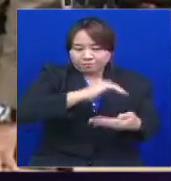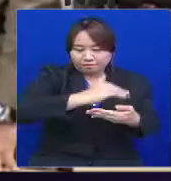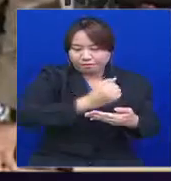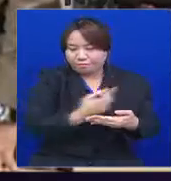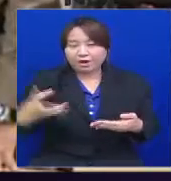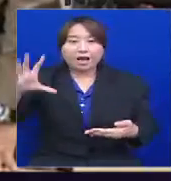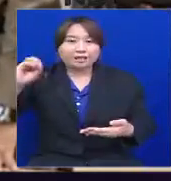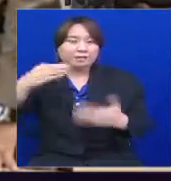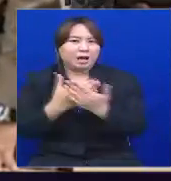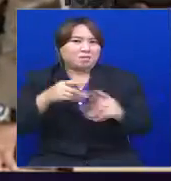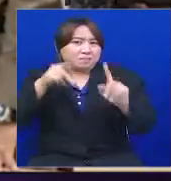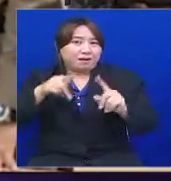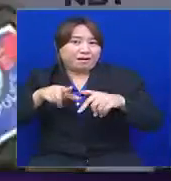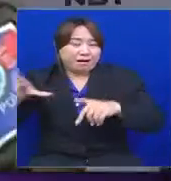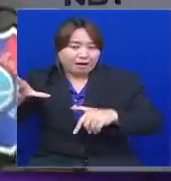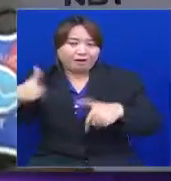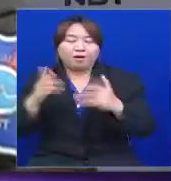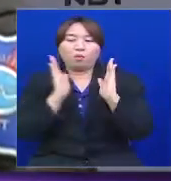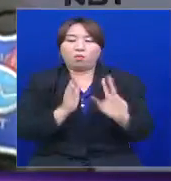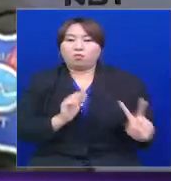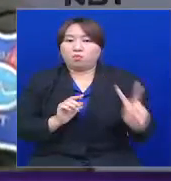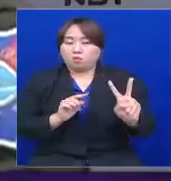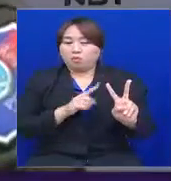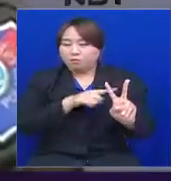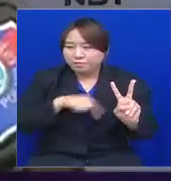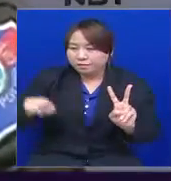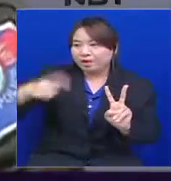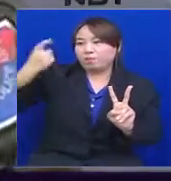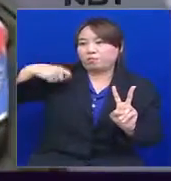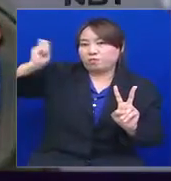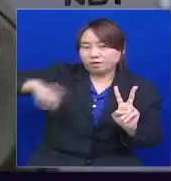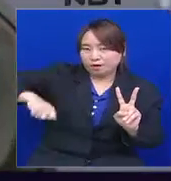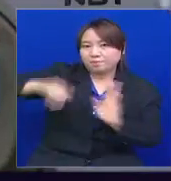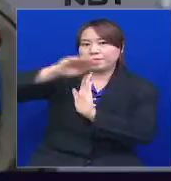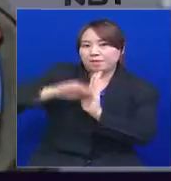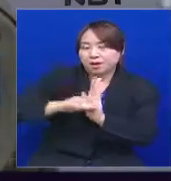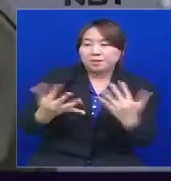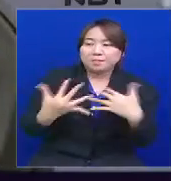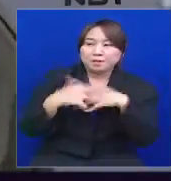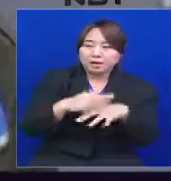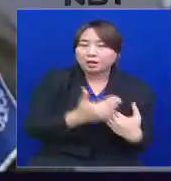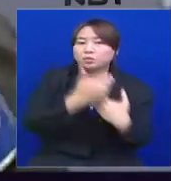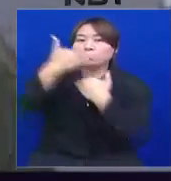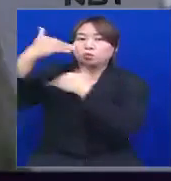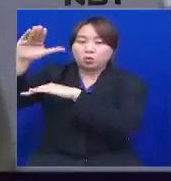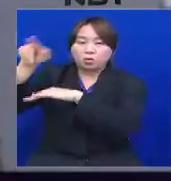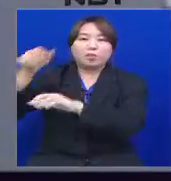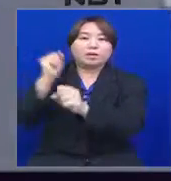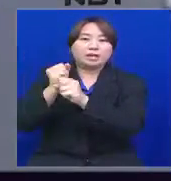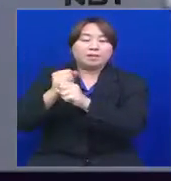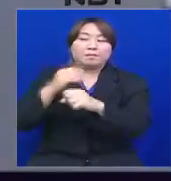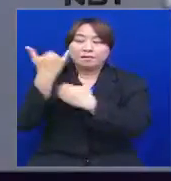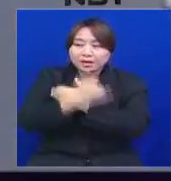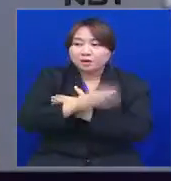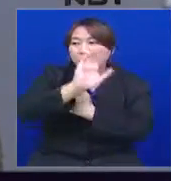มูลค่านับพันล้านบาทและจะนำผู้ต้องหาเข้าสู่กระบวนการยุติธรรมก่อนประสานส่งตัวผู้ร้ายข้ามแดนไปดำเนินคดีในประเทศของผู้